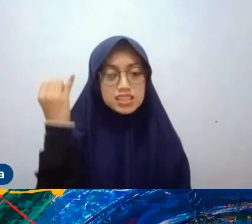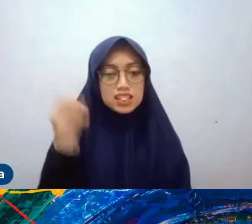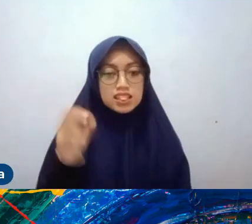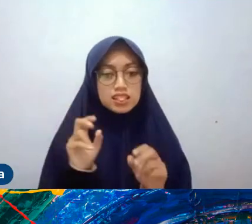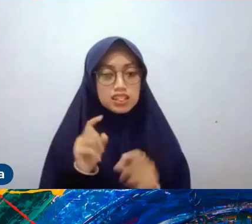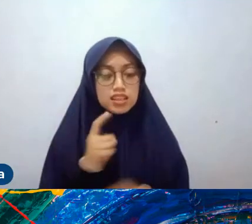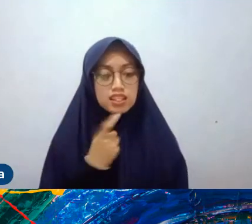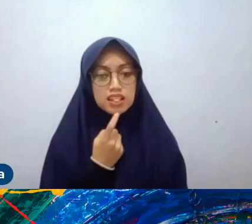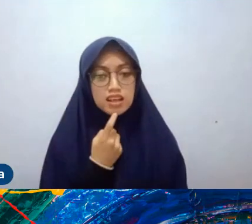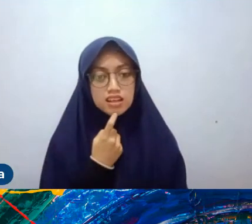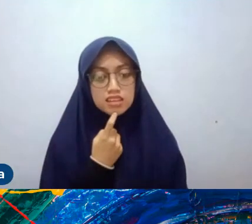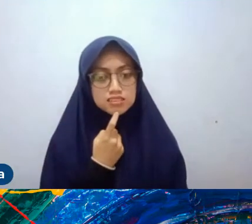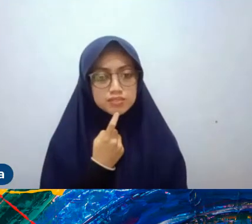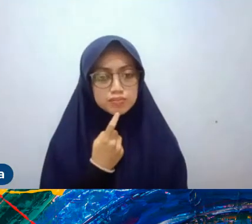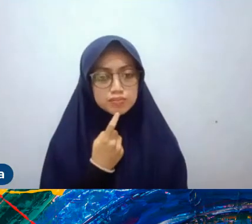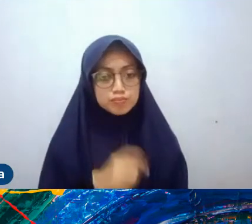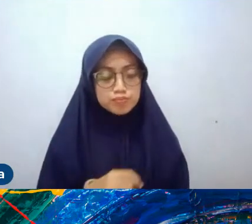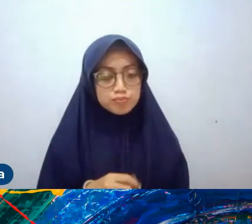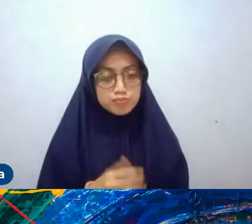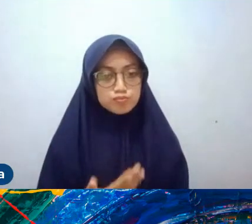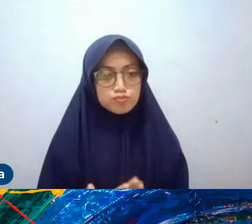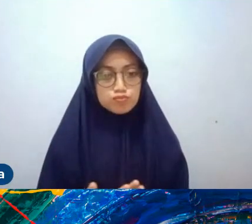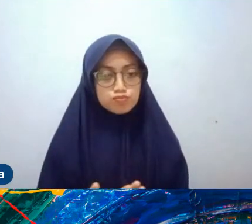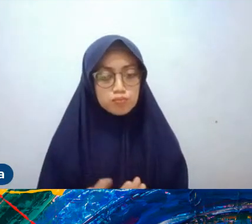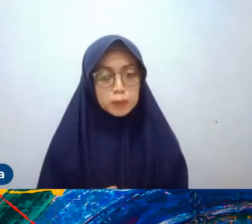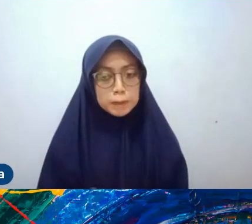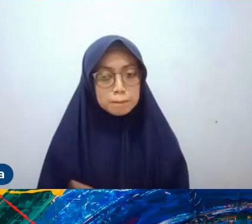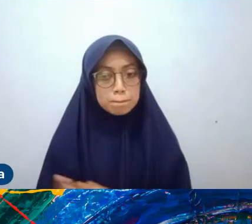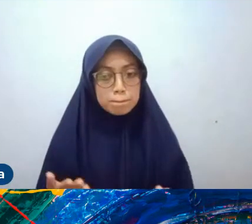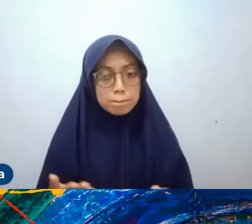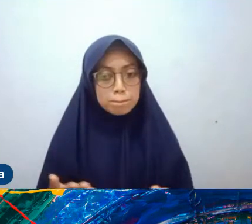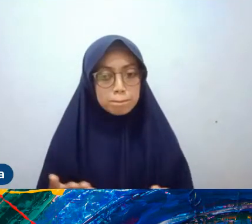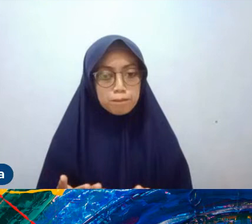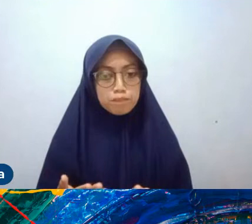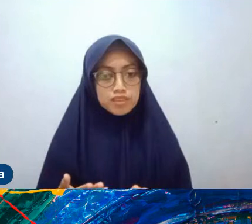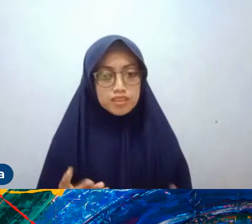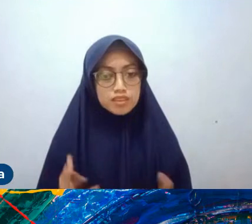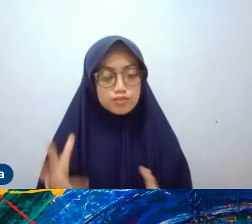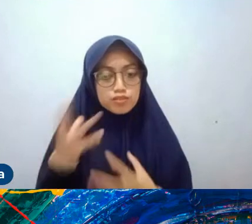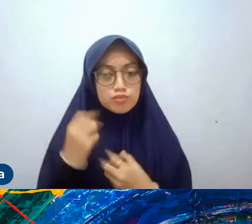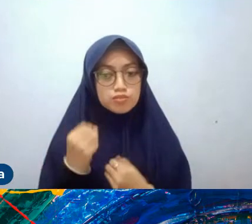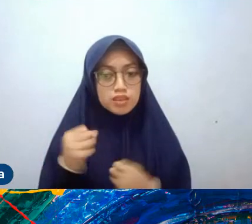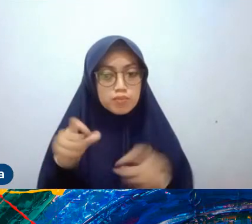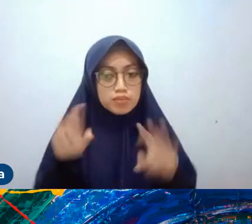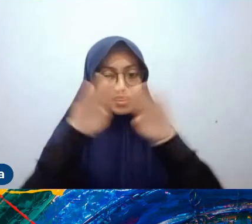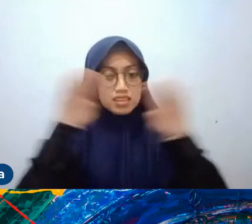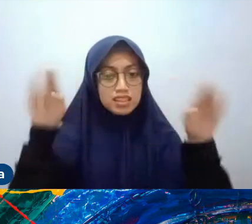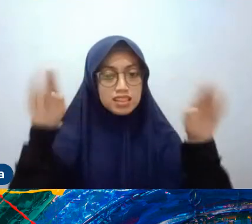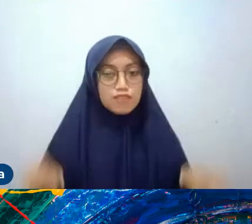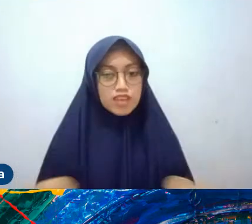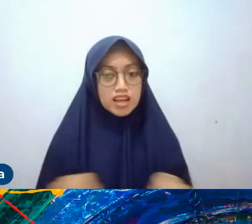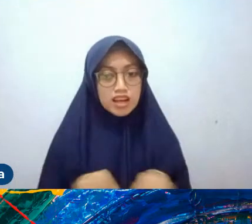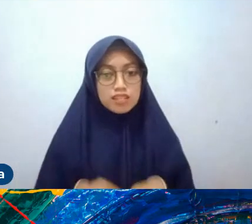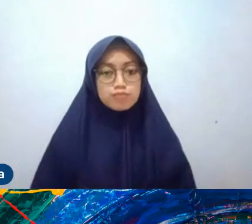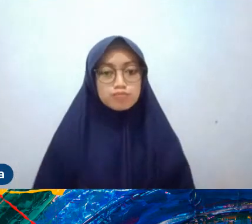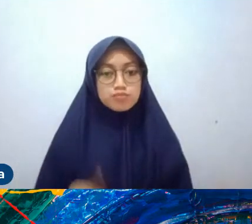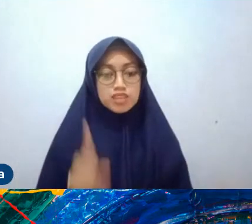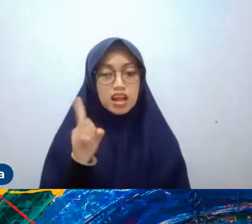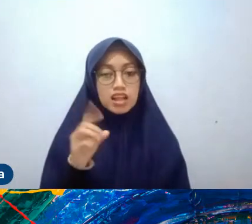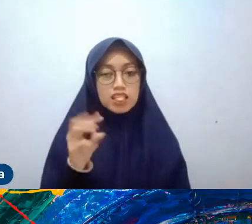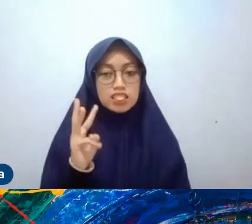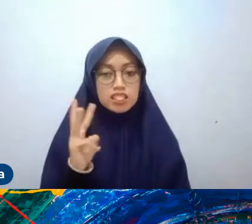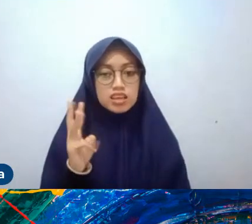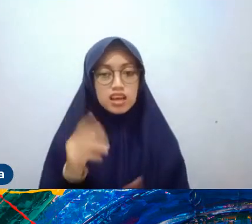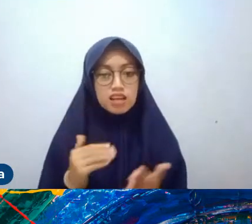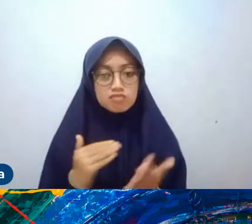luar biasa, classmate dan insan edukasi mendapatkan sertifikat. Diperhatikan ya. Ada 3 langkah